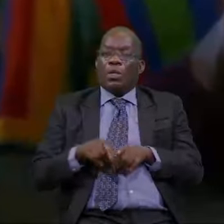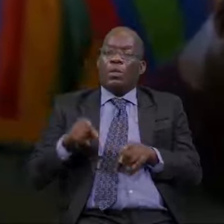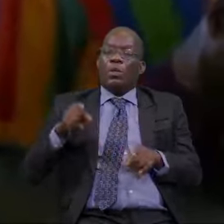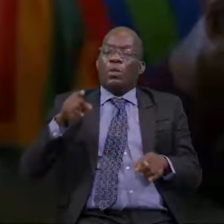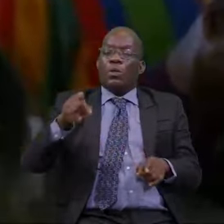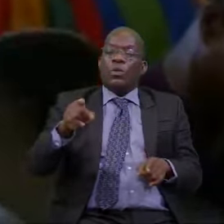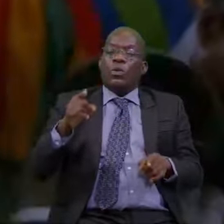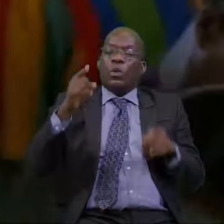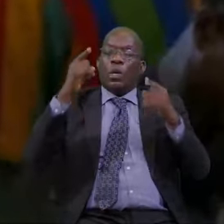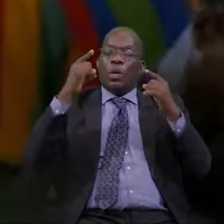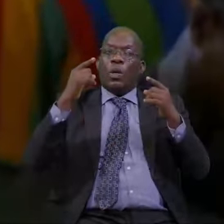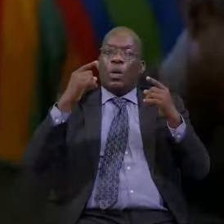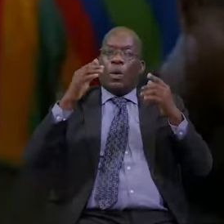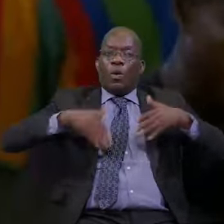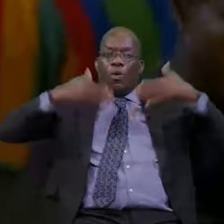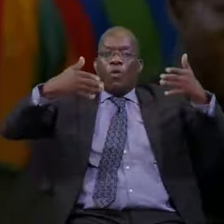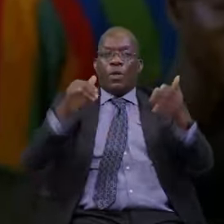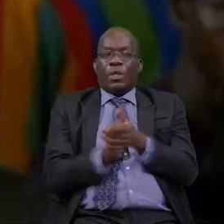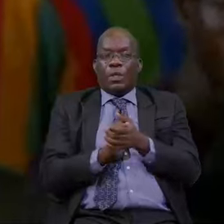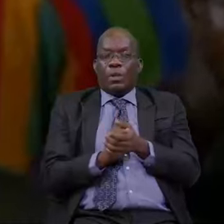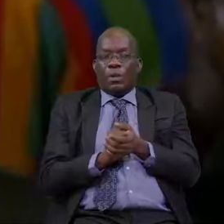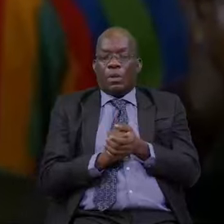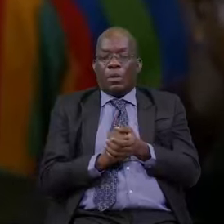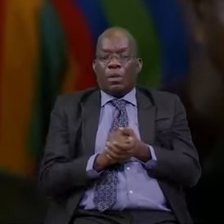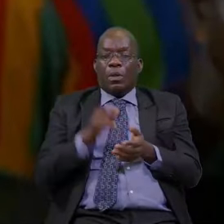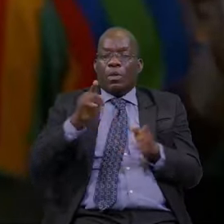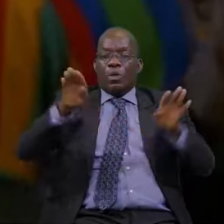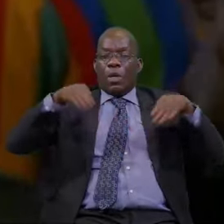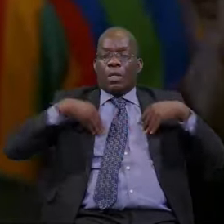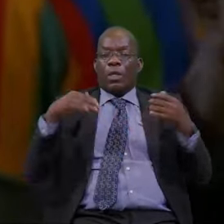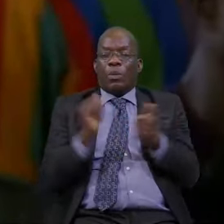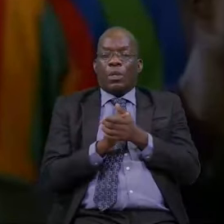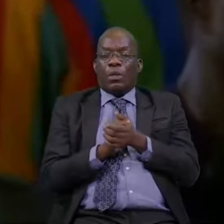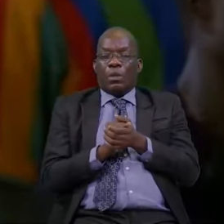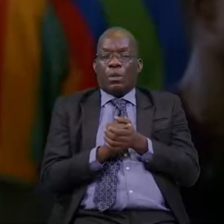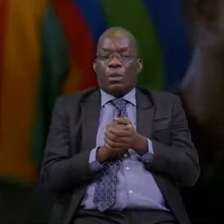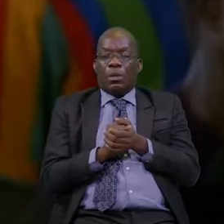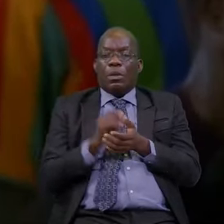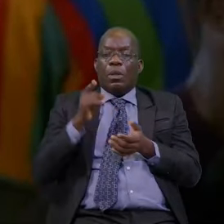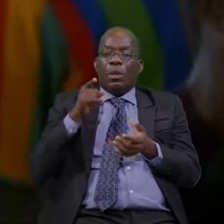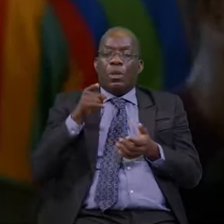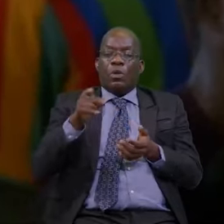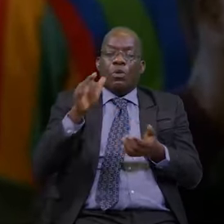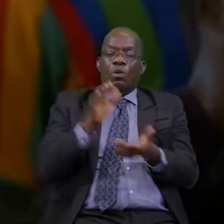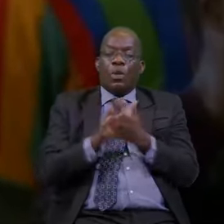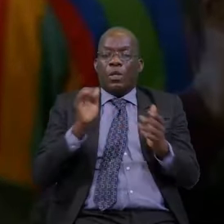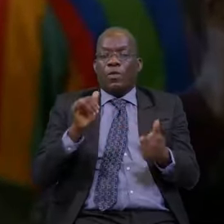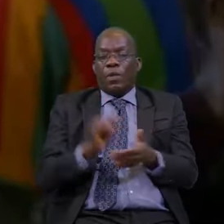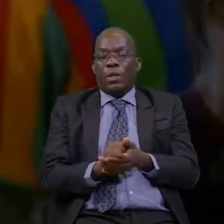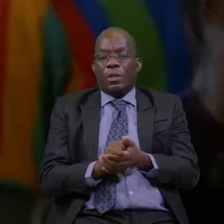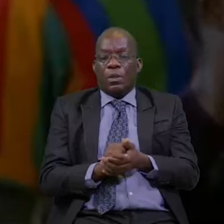Et comme tu déclares cela, comme tu acceptes cela, comme tu crois cela,